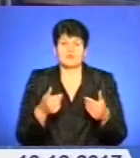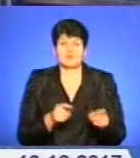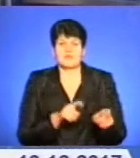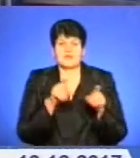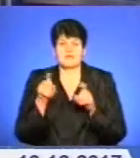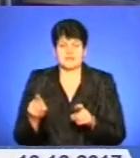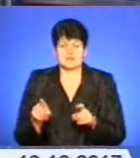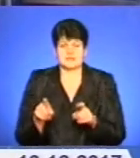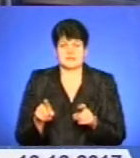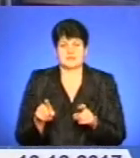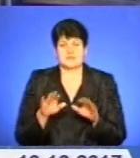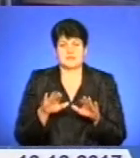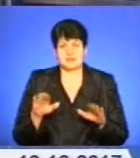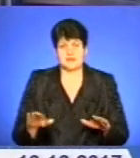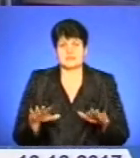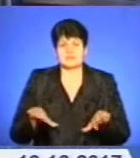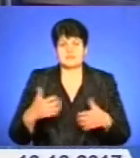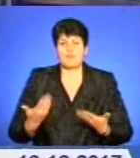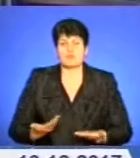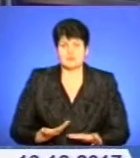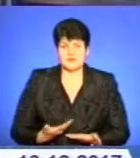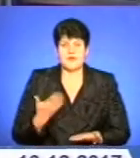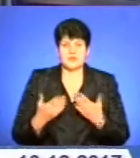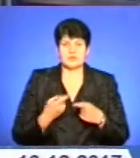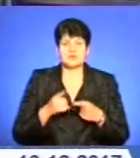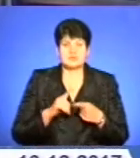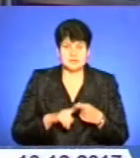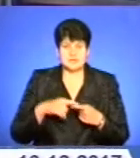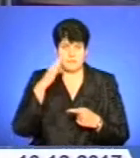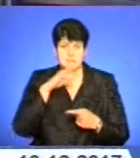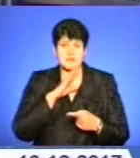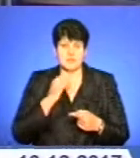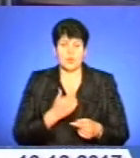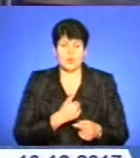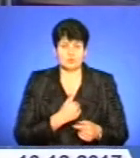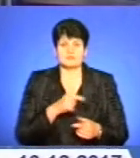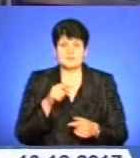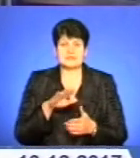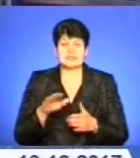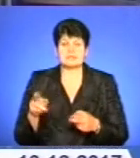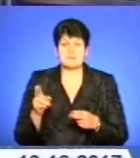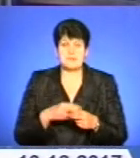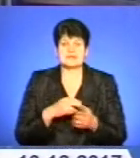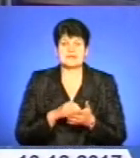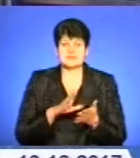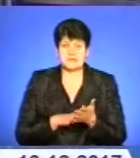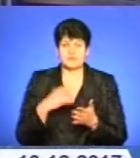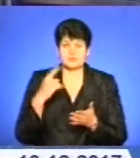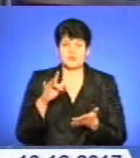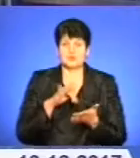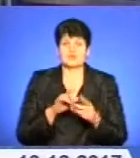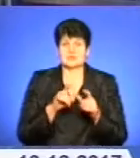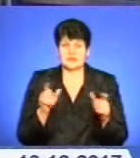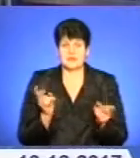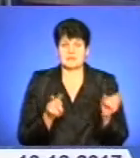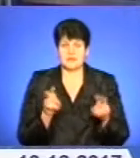у дитсадки за місцем проживання. А якщо ці батьки все ж хочуть, аби їх діти без реєстрації в обласному центрі відвідували